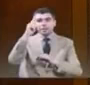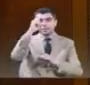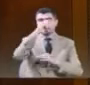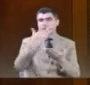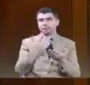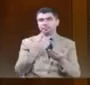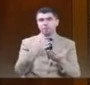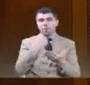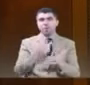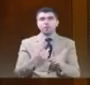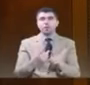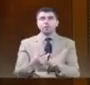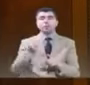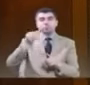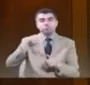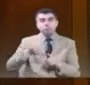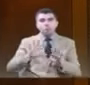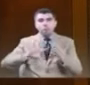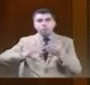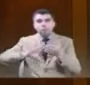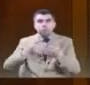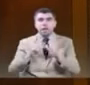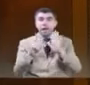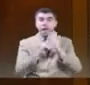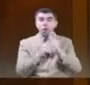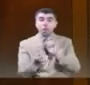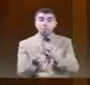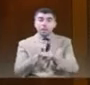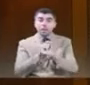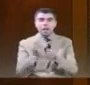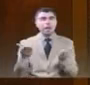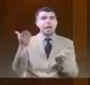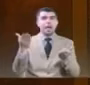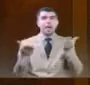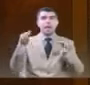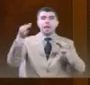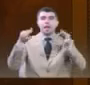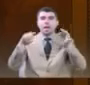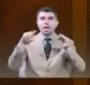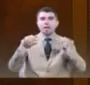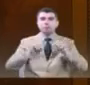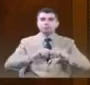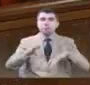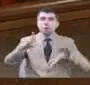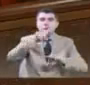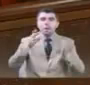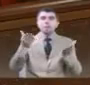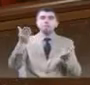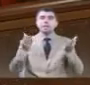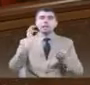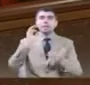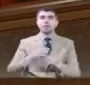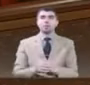مما يجعل من الضروري العمل على تغيير جميع المقاييس بطريقه عادله ومتدرجه لضمان تحقيق التوازن المالي